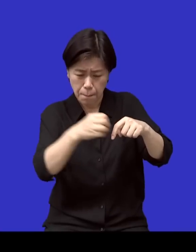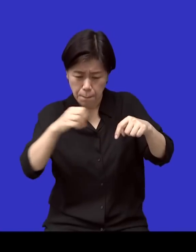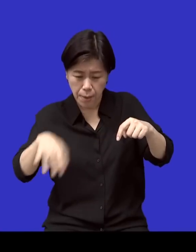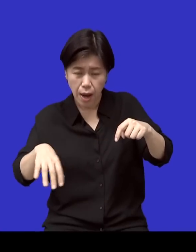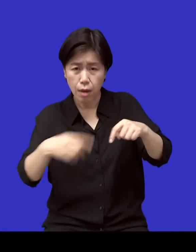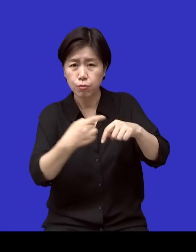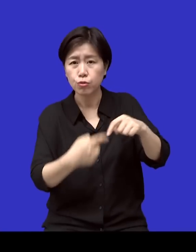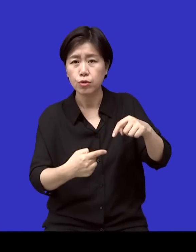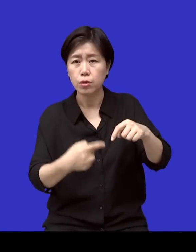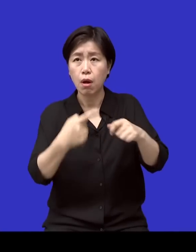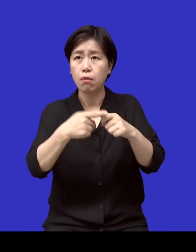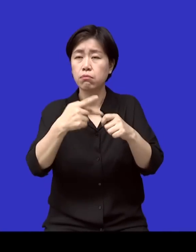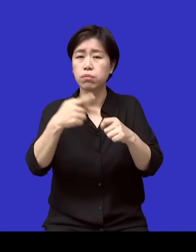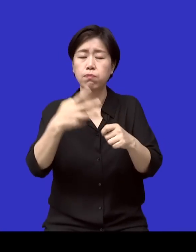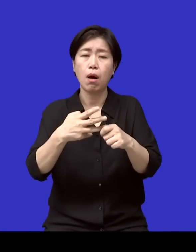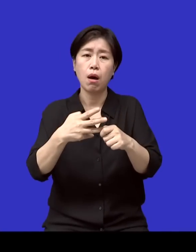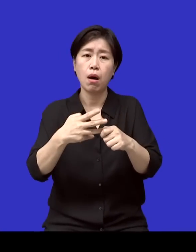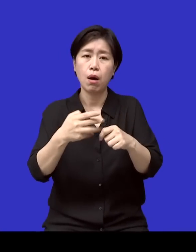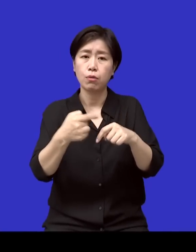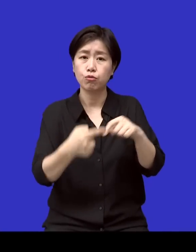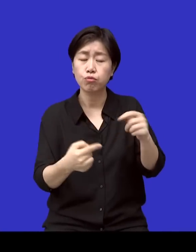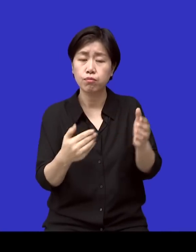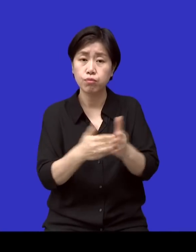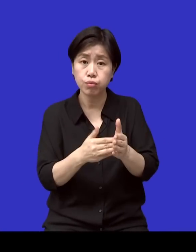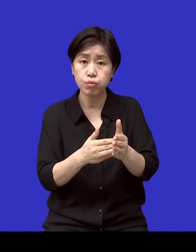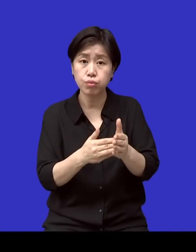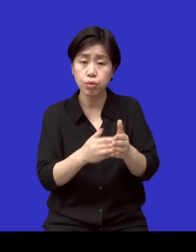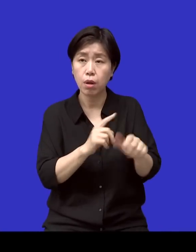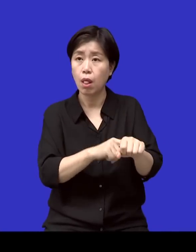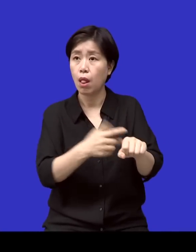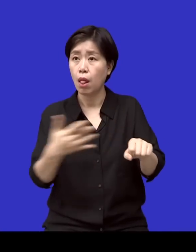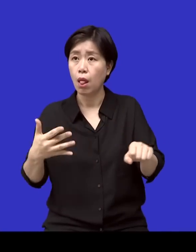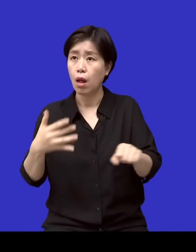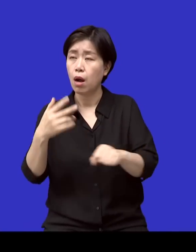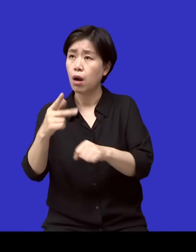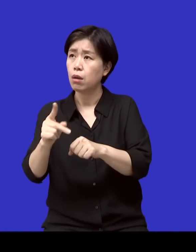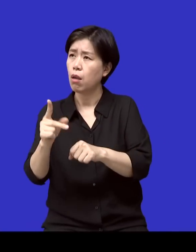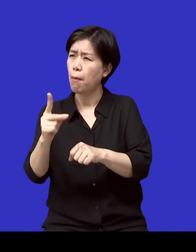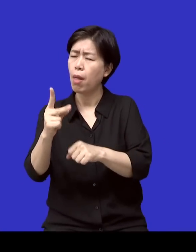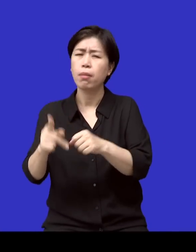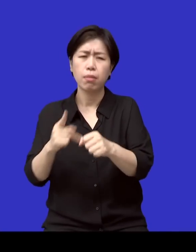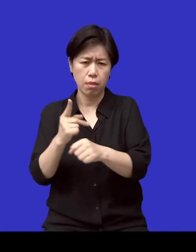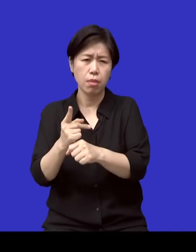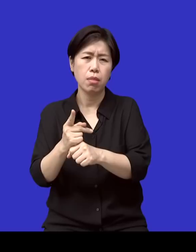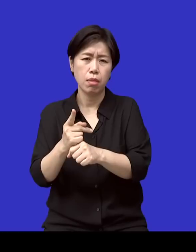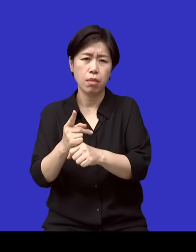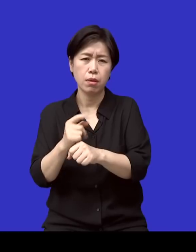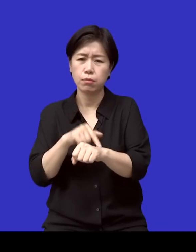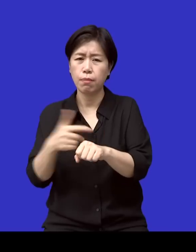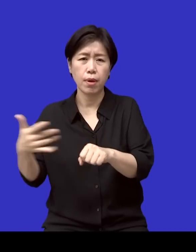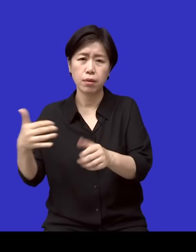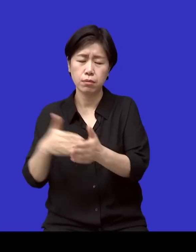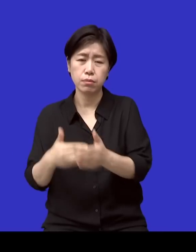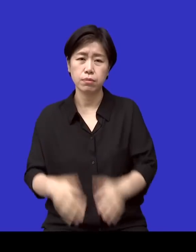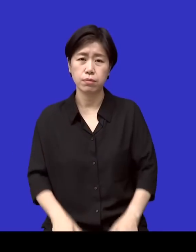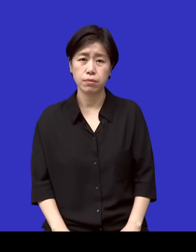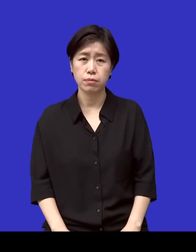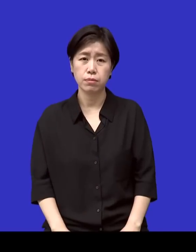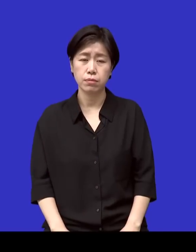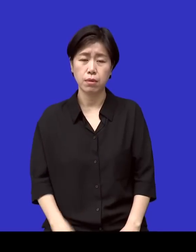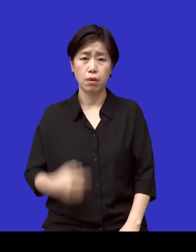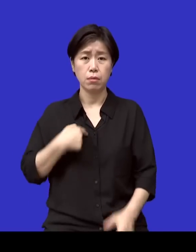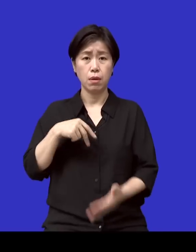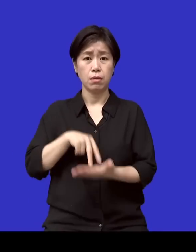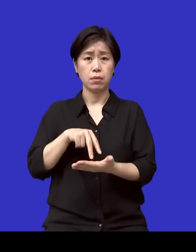네. 그러고 나니까 1년 반 정도의 시간이 지나가더라고요. 사실 선수는 한 시즌만 스키를 안 타도 굉장히